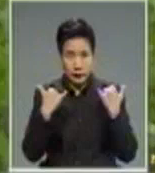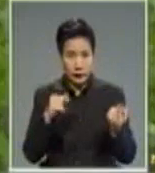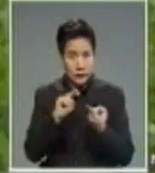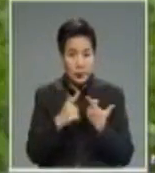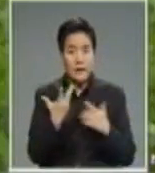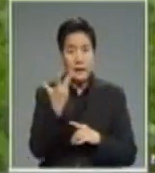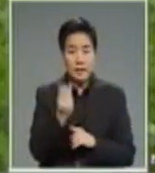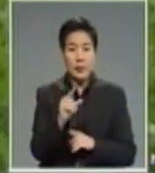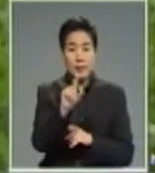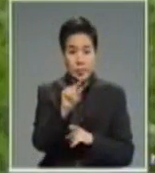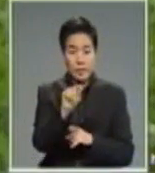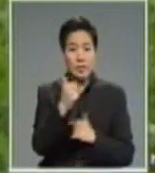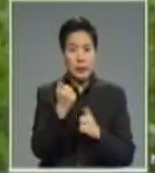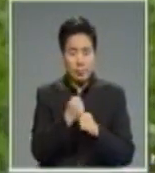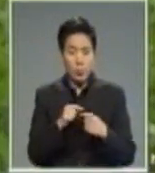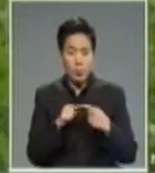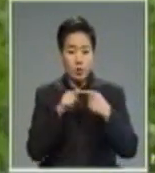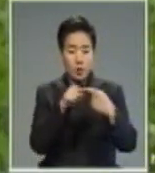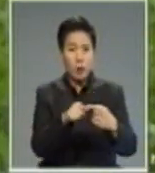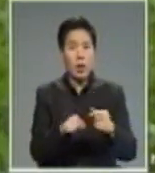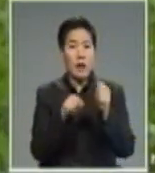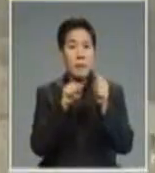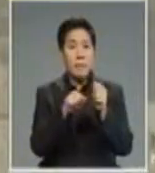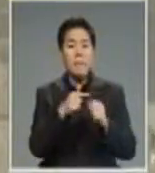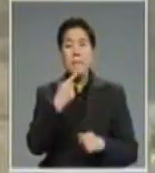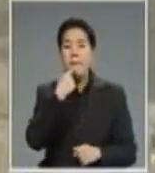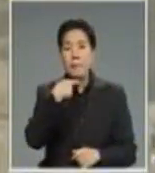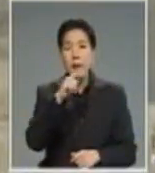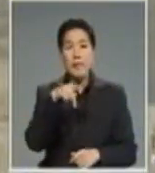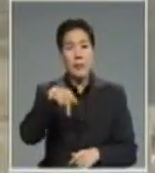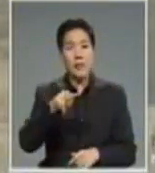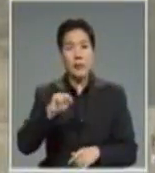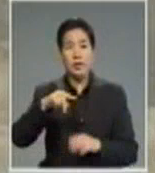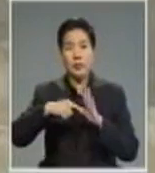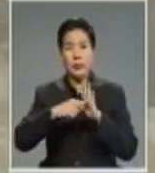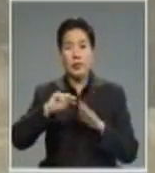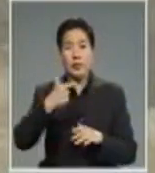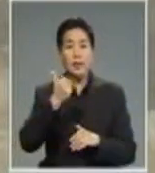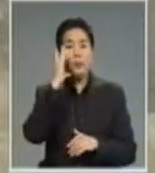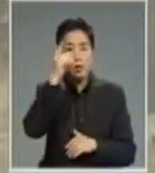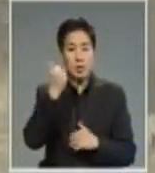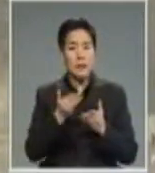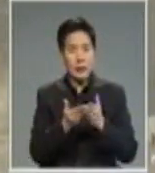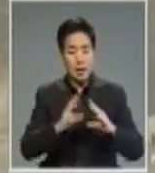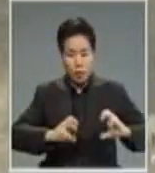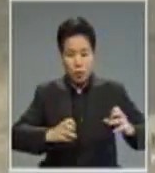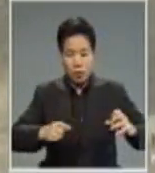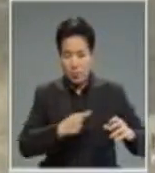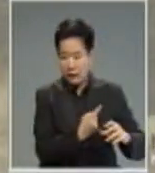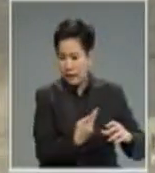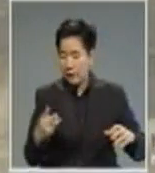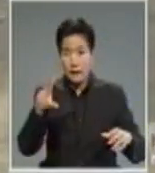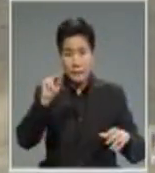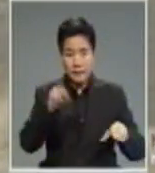อีก20ลำคาดว่าจะสามารถติดตั้งได้ในพื้นที่อำเภอปากพนังในวันพรุ่งนี้ค่ะโดยเรือผลักดันน้ำจำนวน30